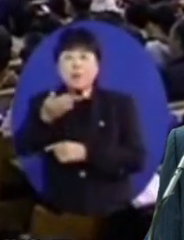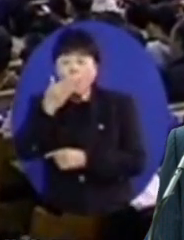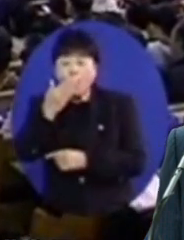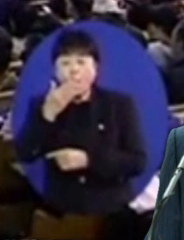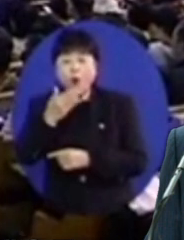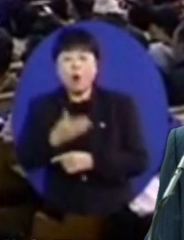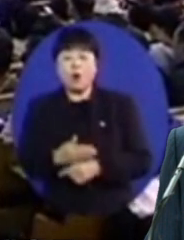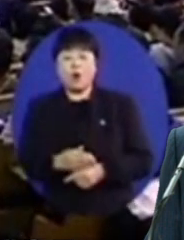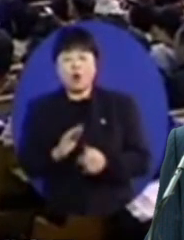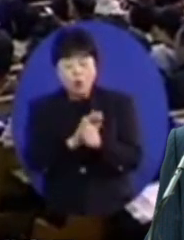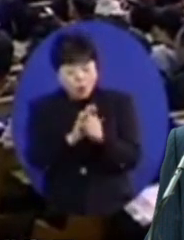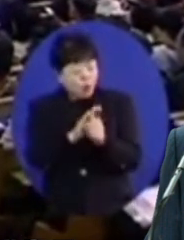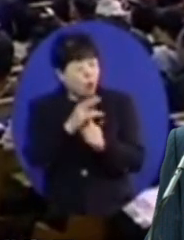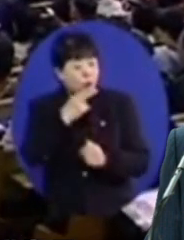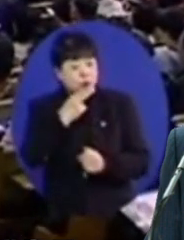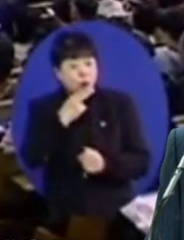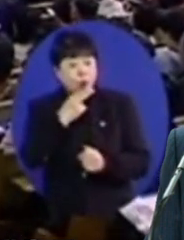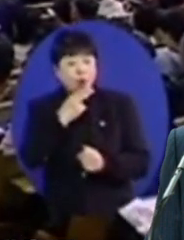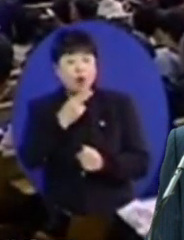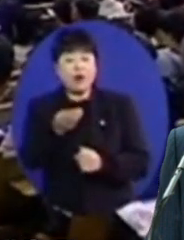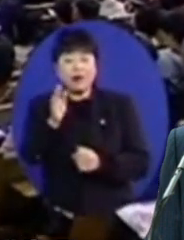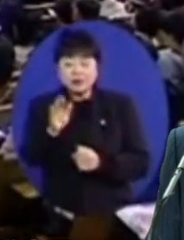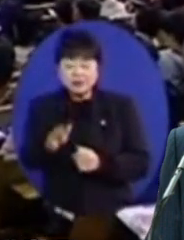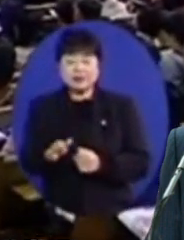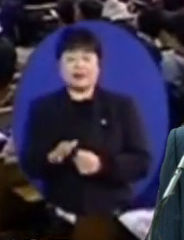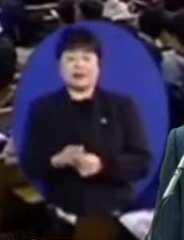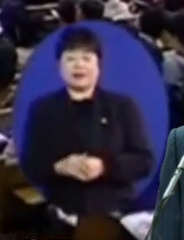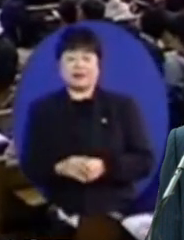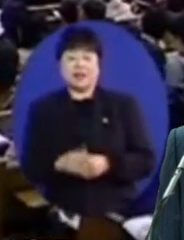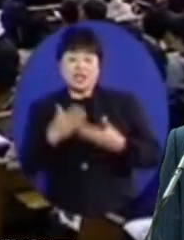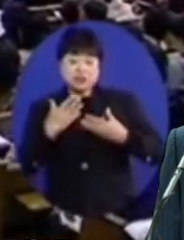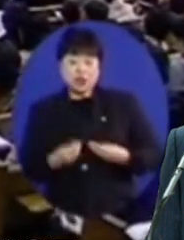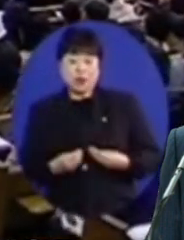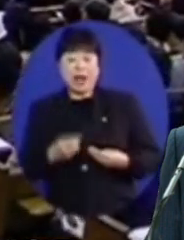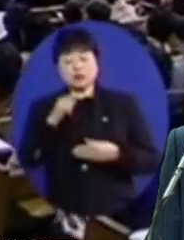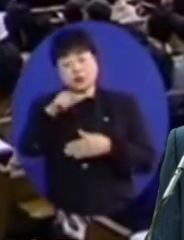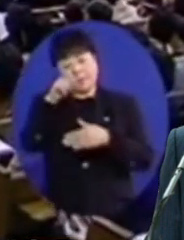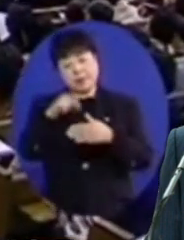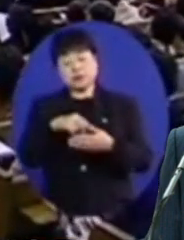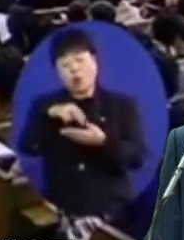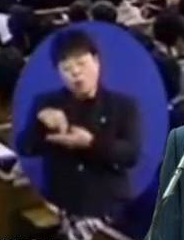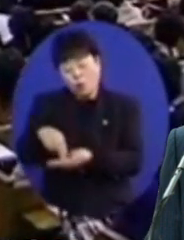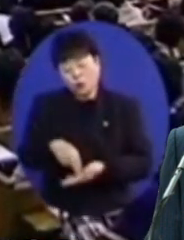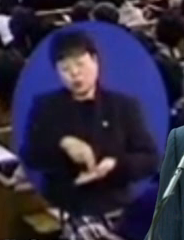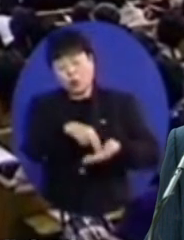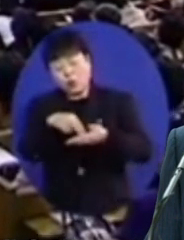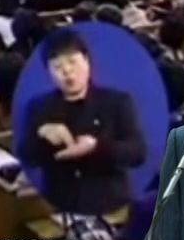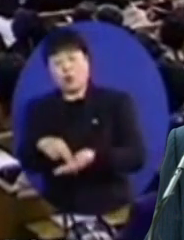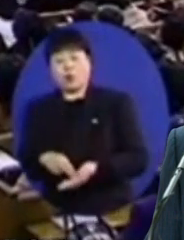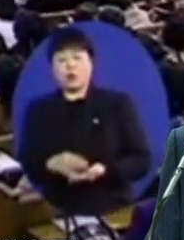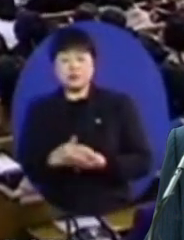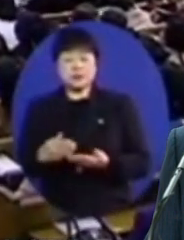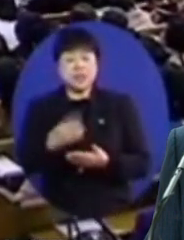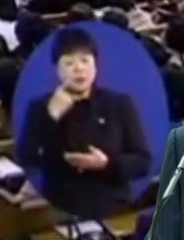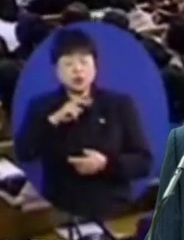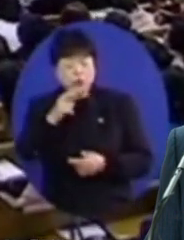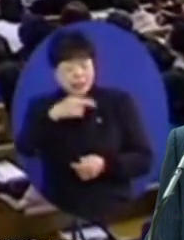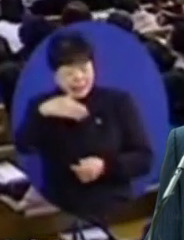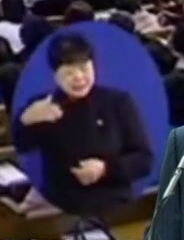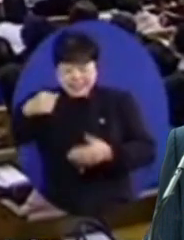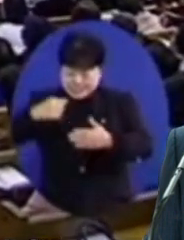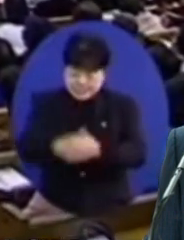아무도 돌봐주는 사람이 없었습니다 그는 절대 절망해서 포도굴 면하기 위해서 아버지께로 돌아가자고